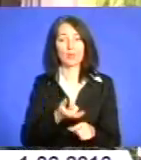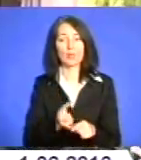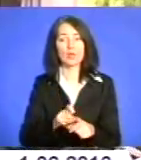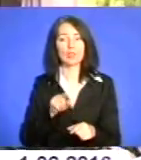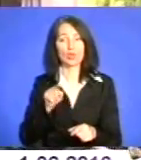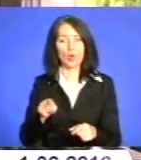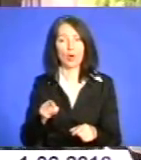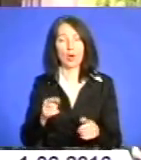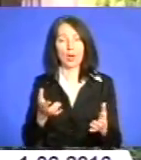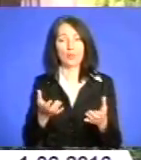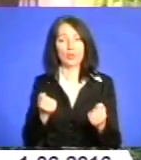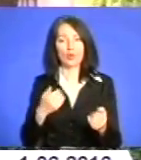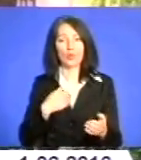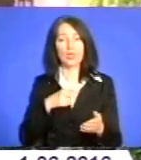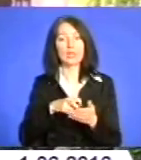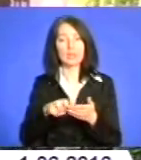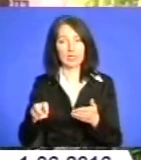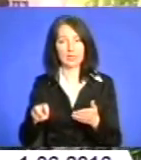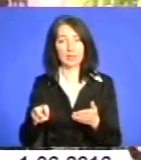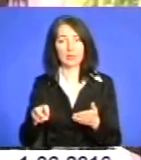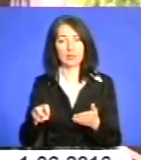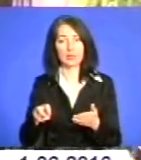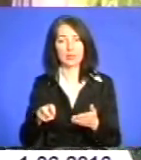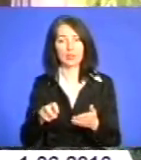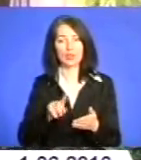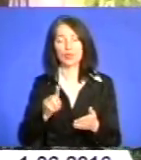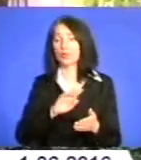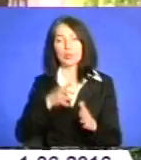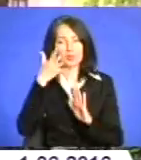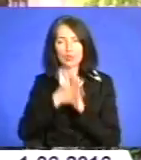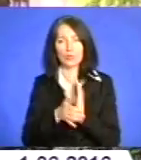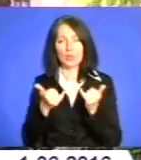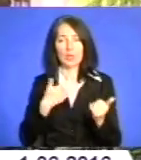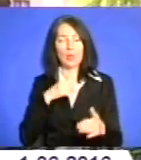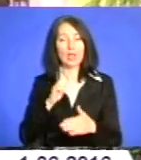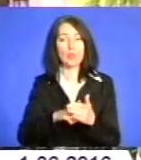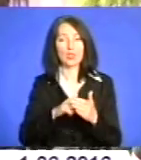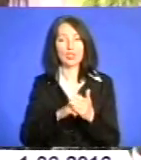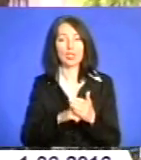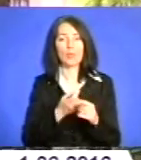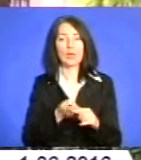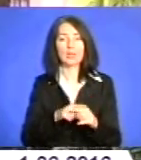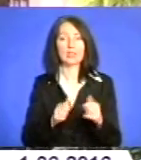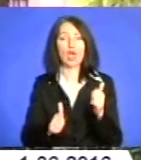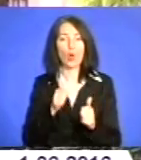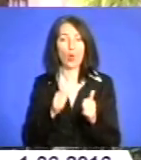того, прийшов мені лист, що по незрозумілим взагалі для мене причинам даний